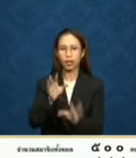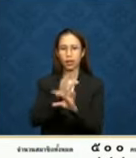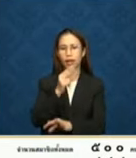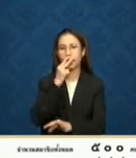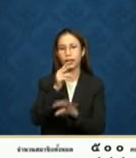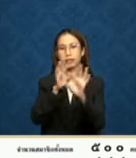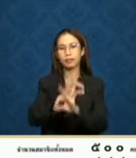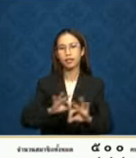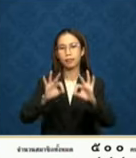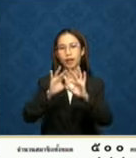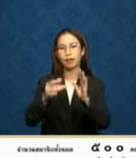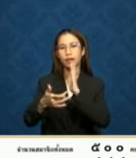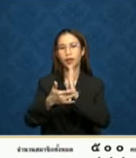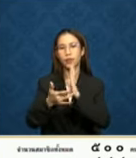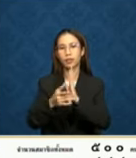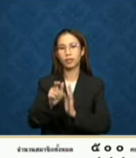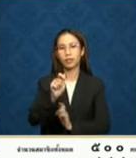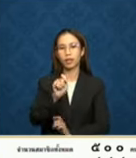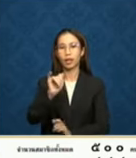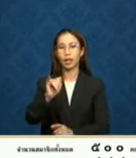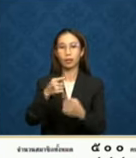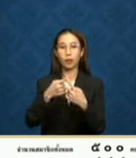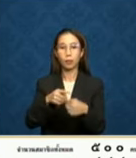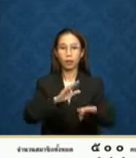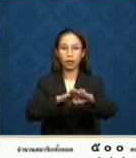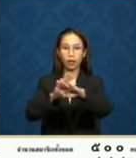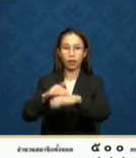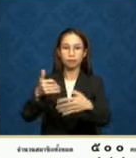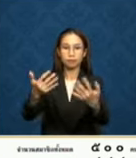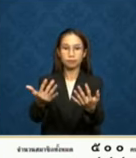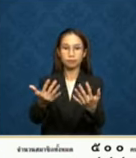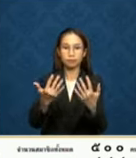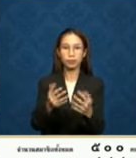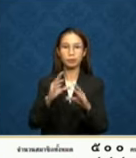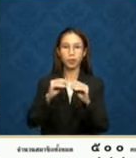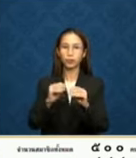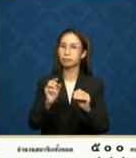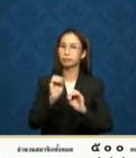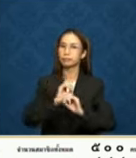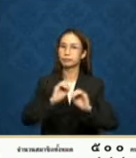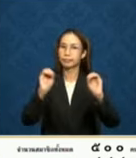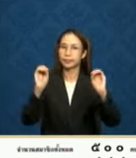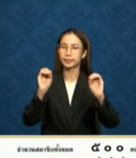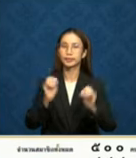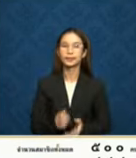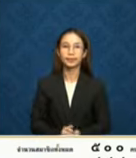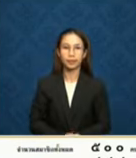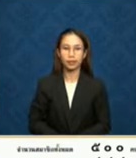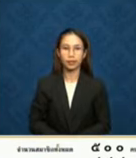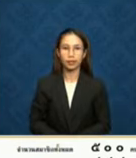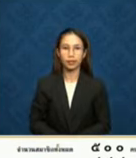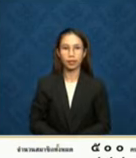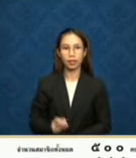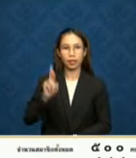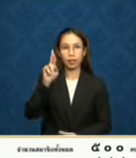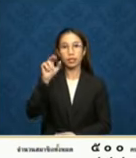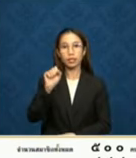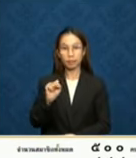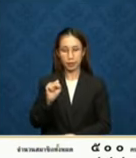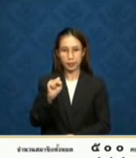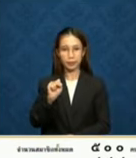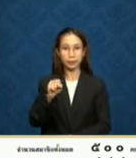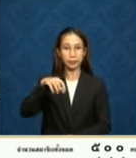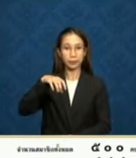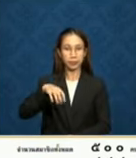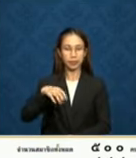คัญกัเทคโโงยี AI แต่กลบไม่เคยเรีกปชุมเลย แม้แต่ครั้งเดียวท้มาตานครัภาผู้แนรัชดนของเรา